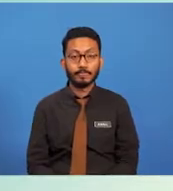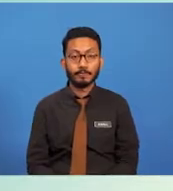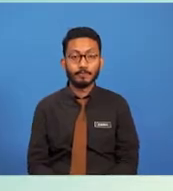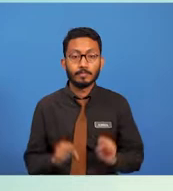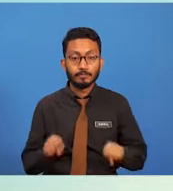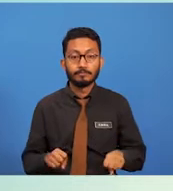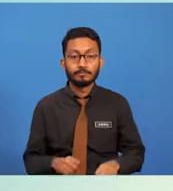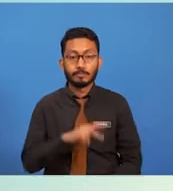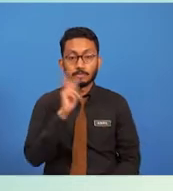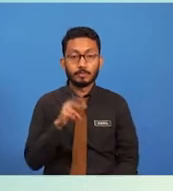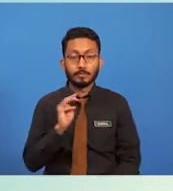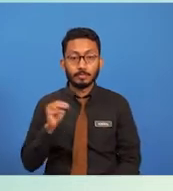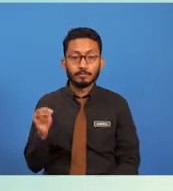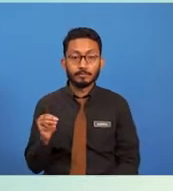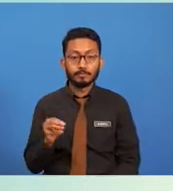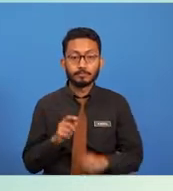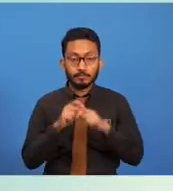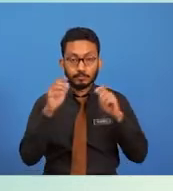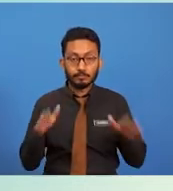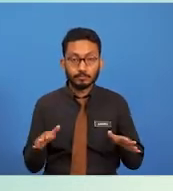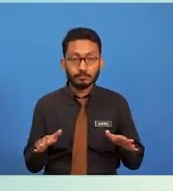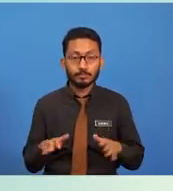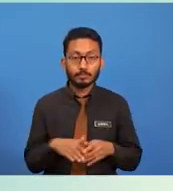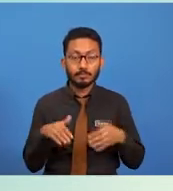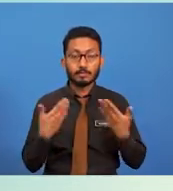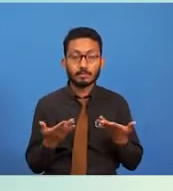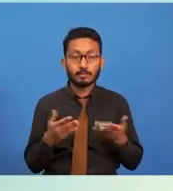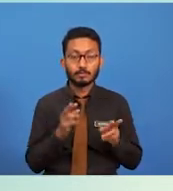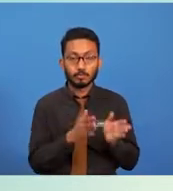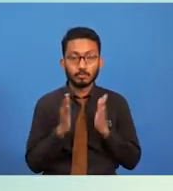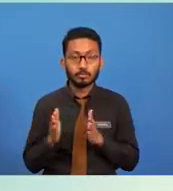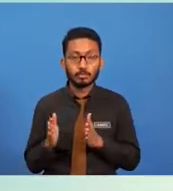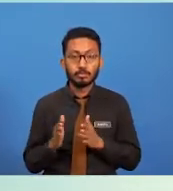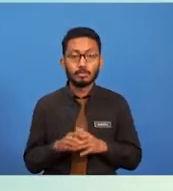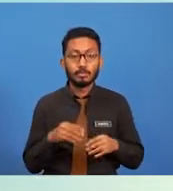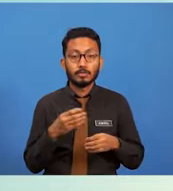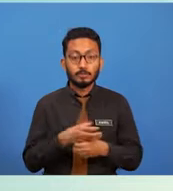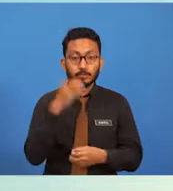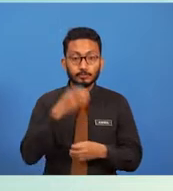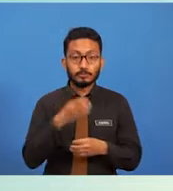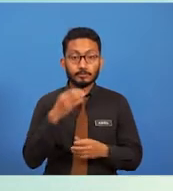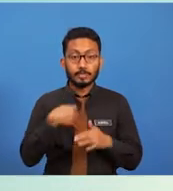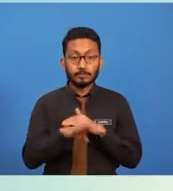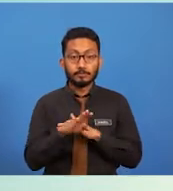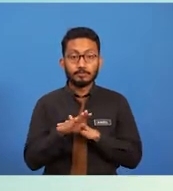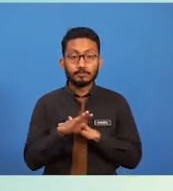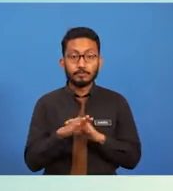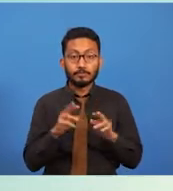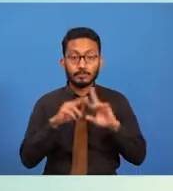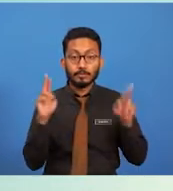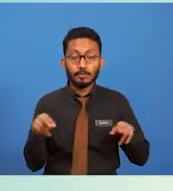Bolehkah murid-murid bayangkan bagaimana susunan radas bagi eksperimen ini?